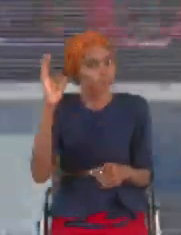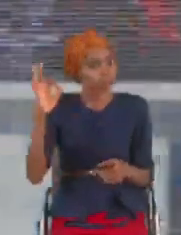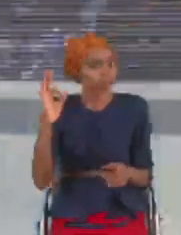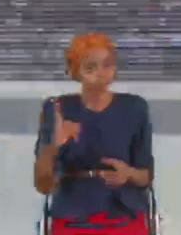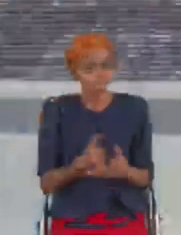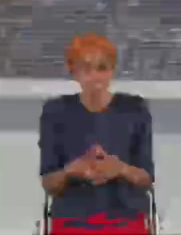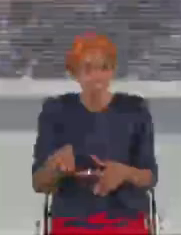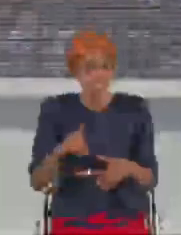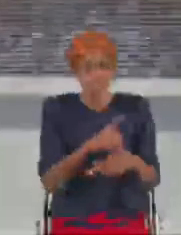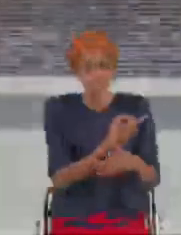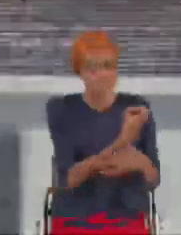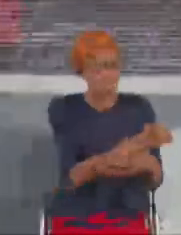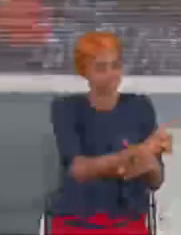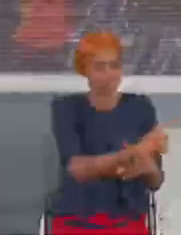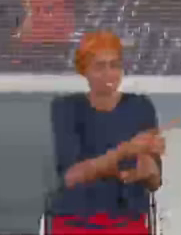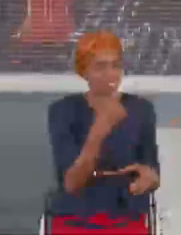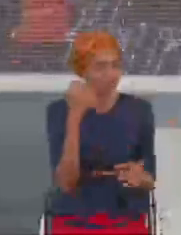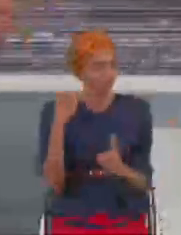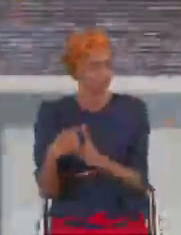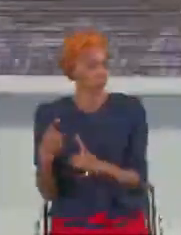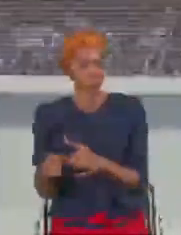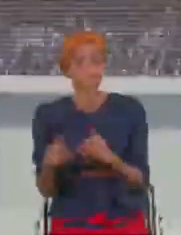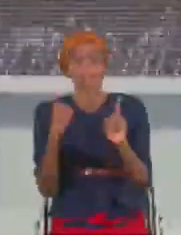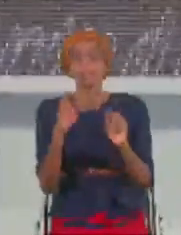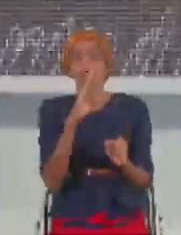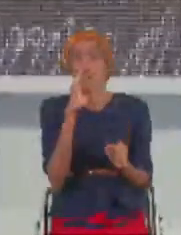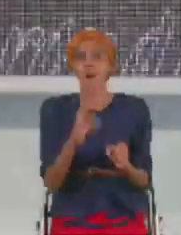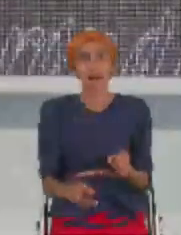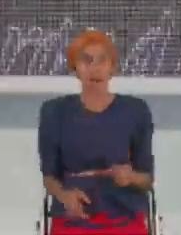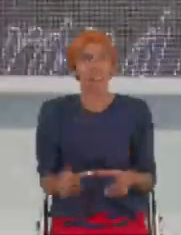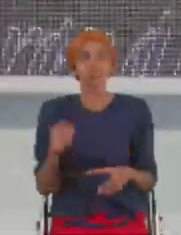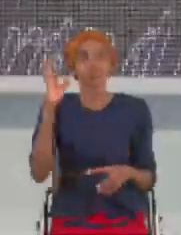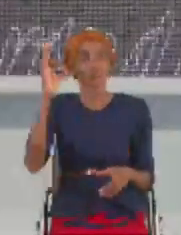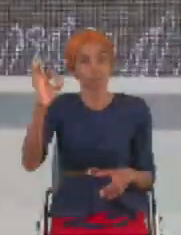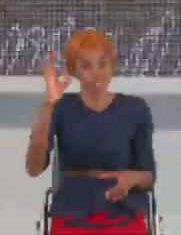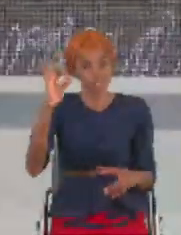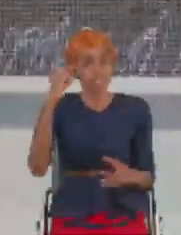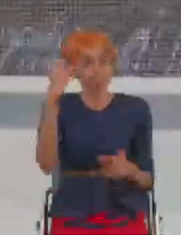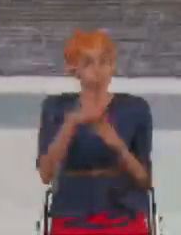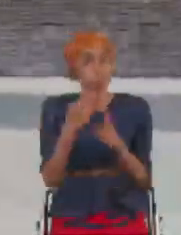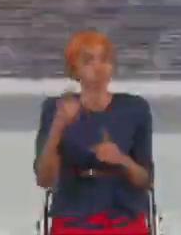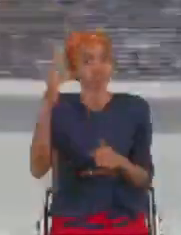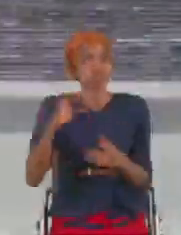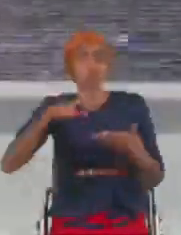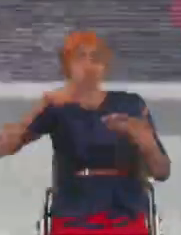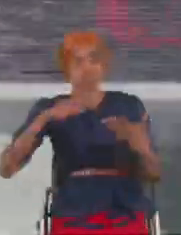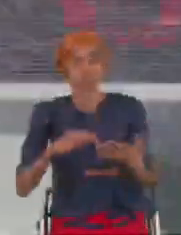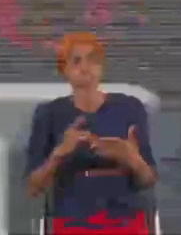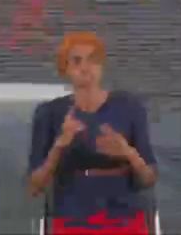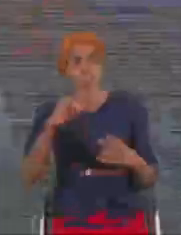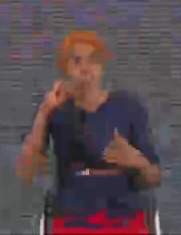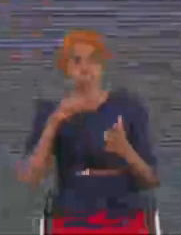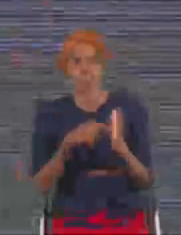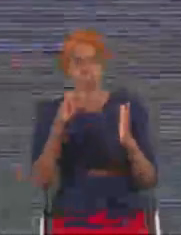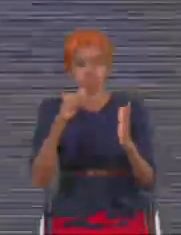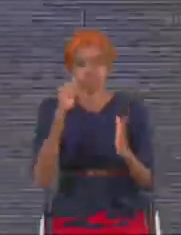et doper de dénomination elle doit prêcher la parole de dieu et fois toi de te présenter